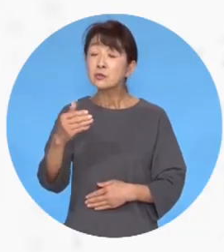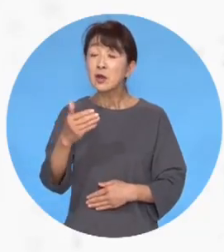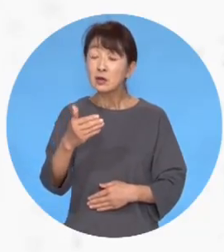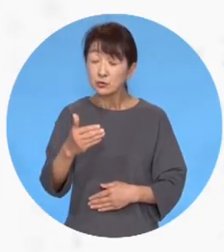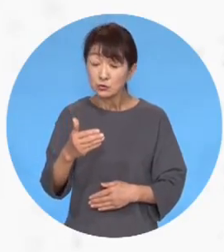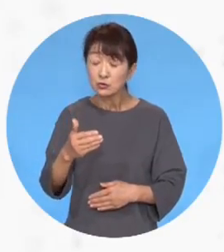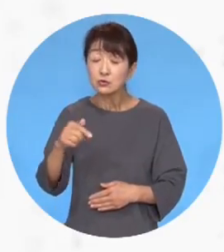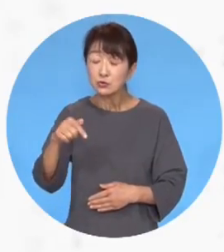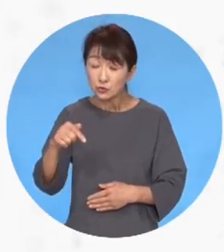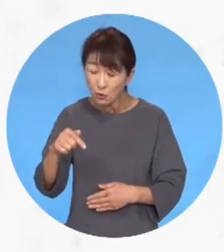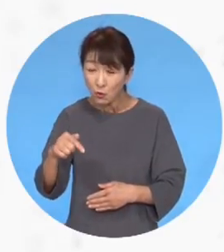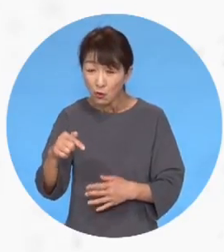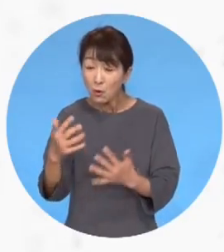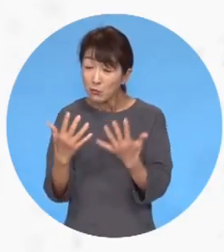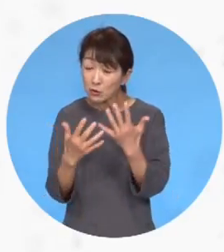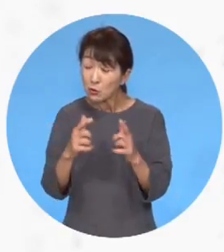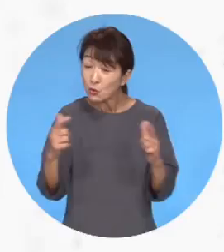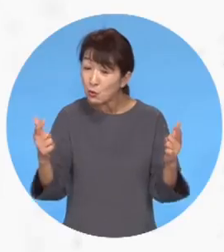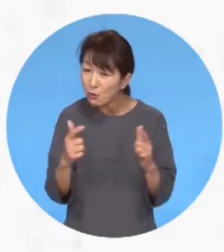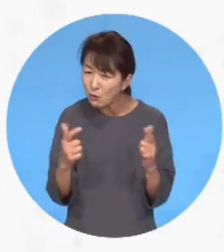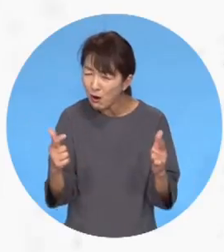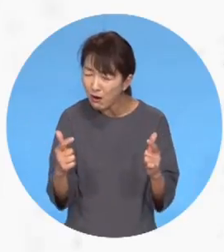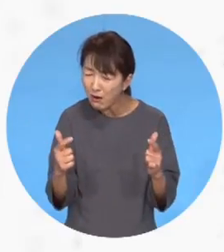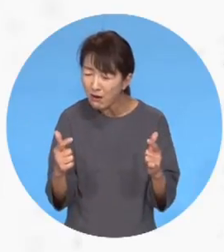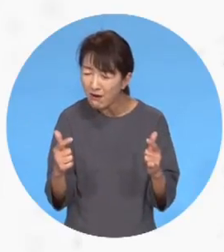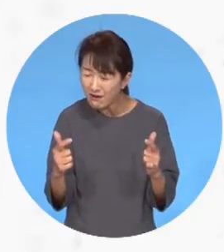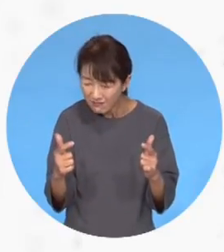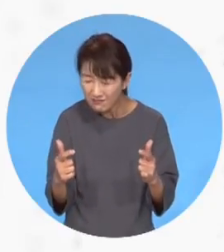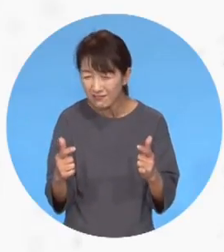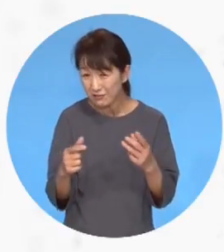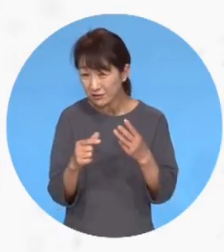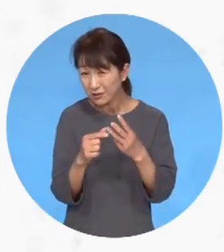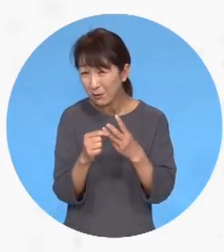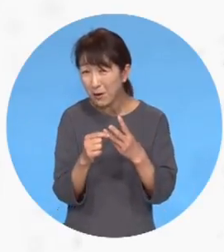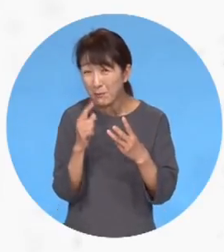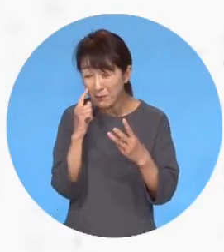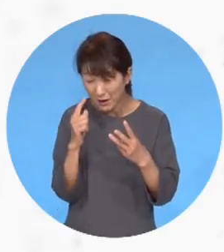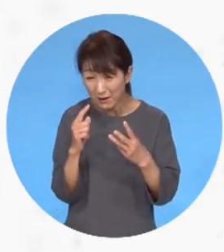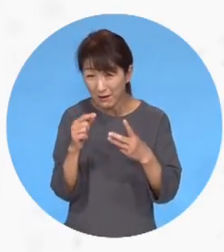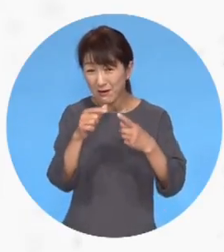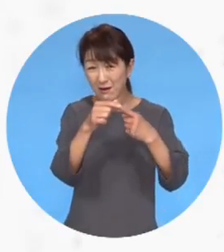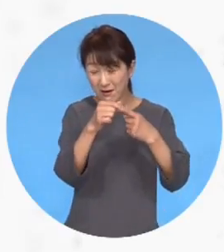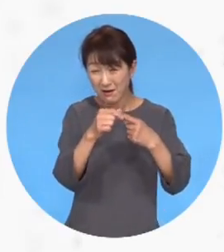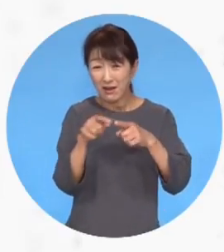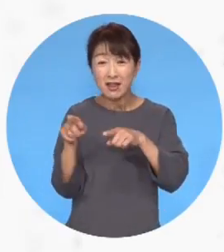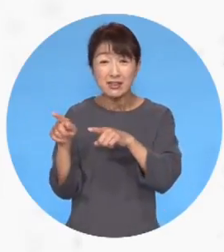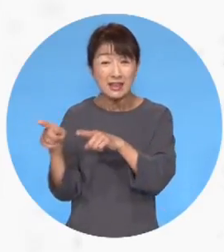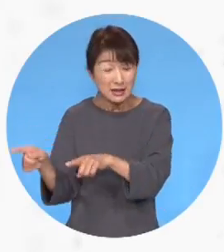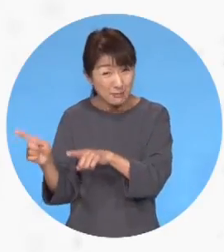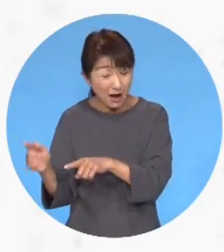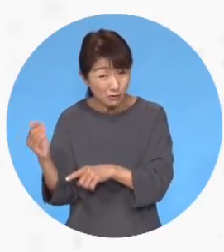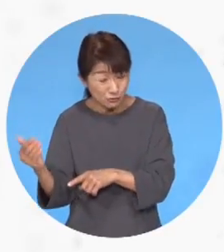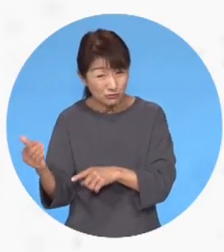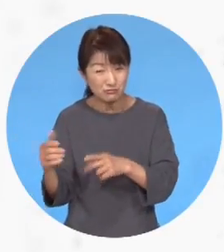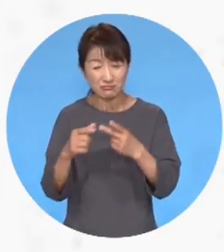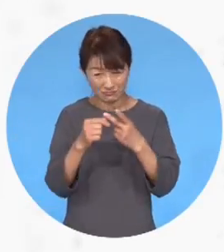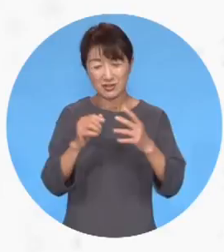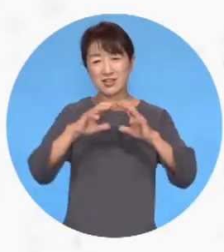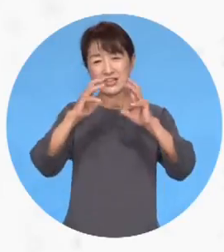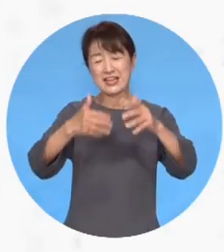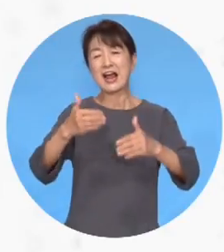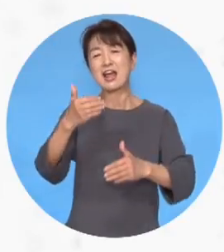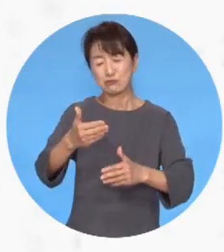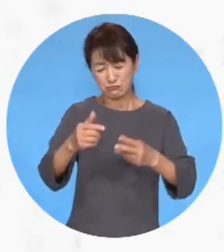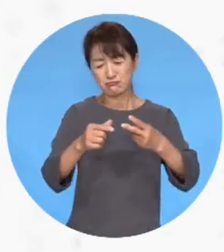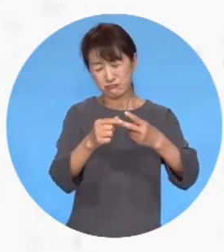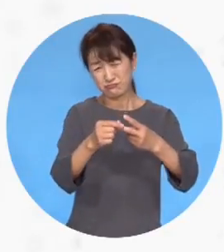杉並区の緑肥率は23区の中で練馬区、世田谷区に次ぐ 3位だそうです。み